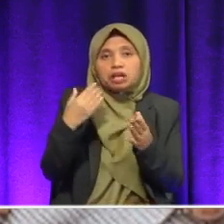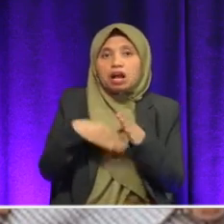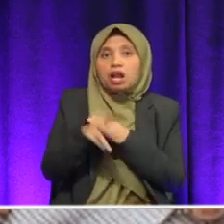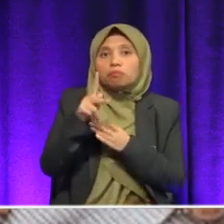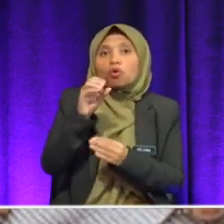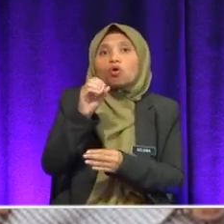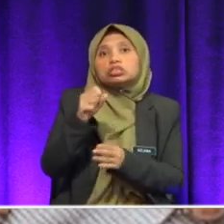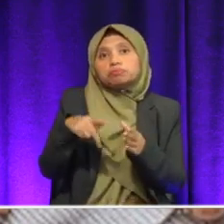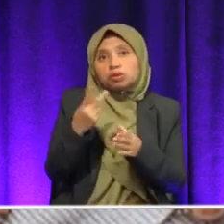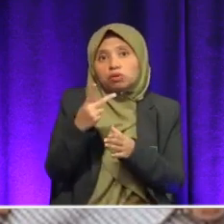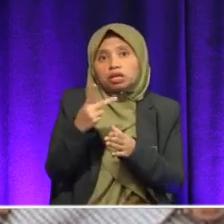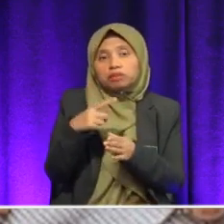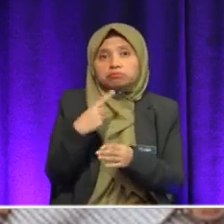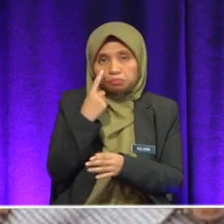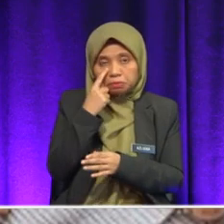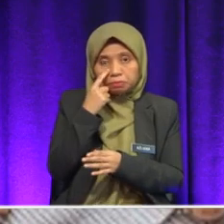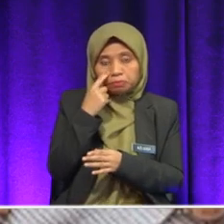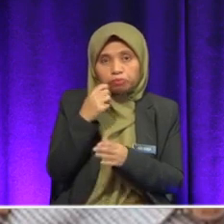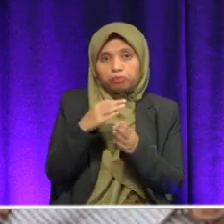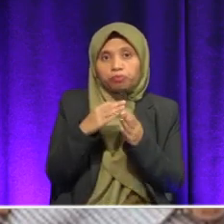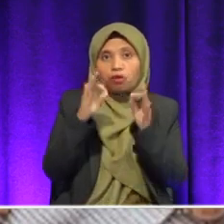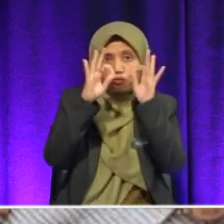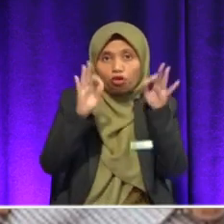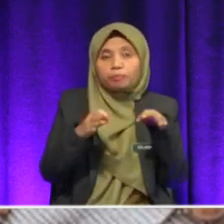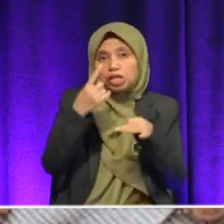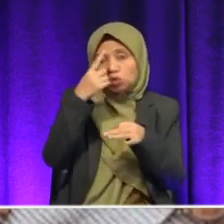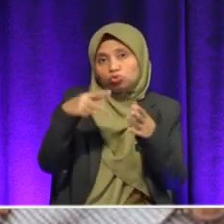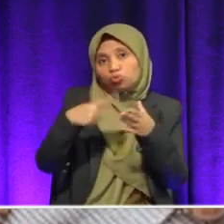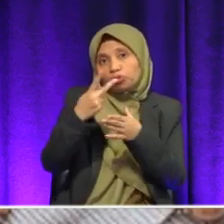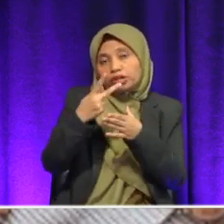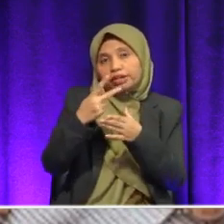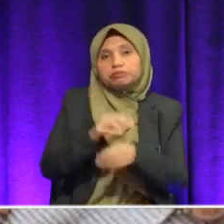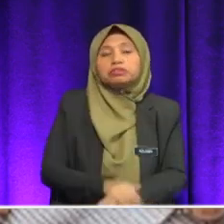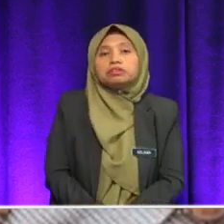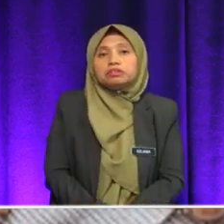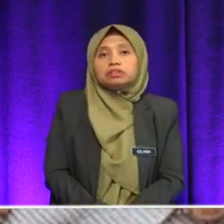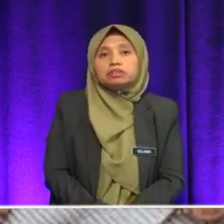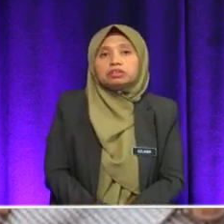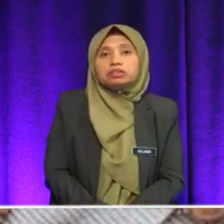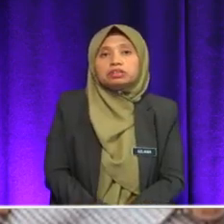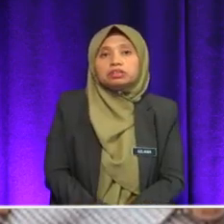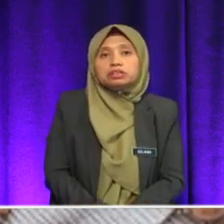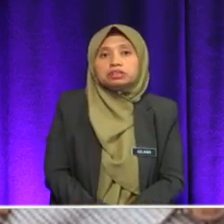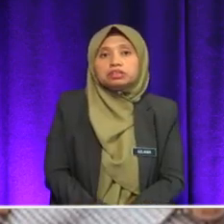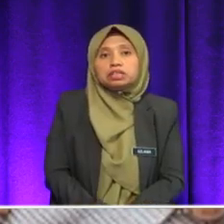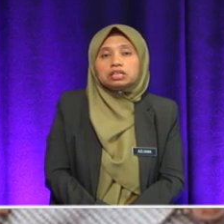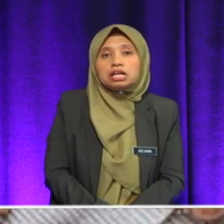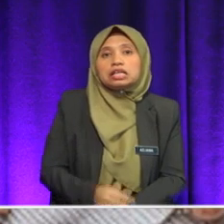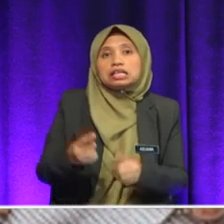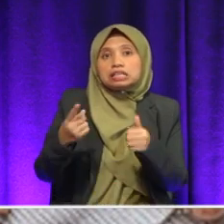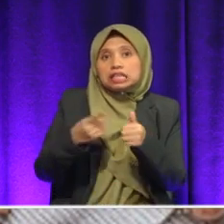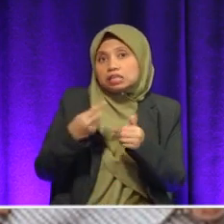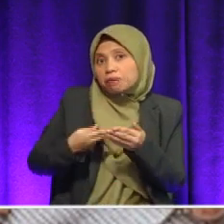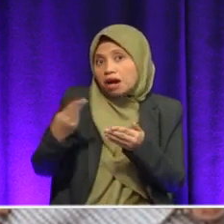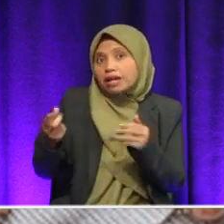pengeluaran ini ini adalah debunya form Yuli untuk kos pengeluarannya pertama yang kita hitung kos bahan tadi kita tambah dengan